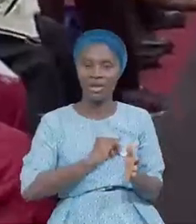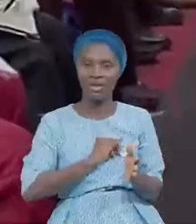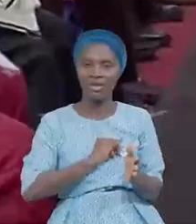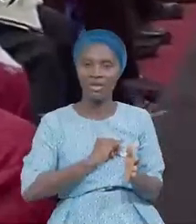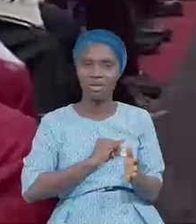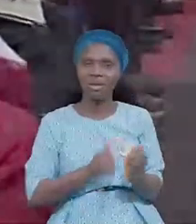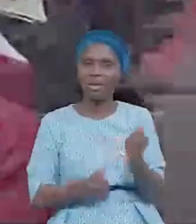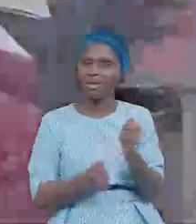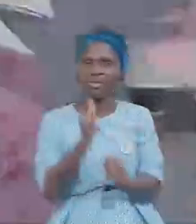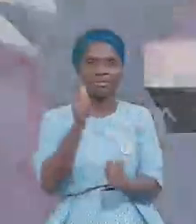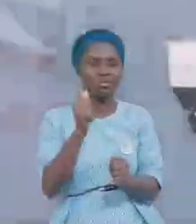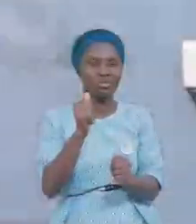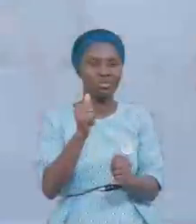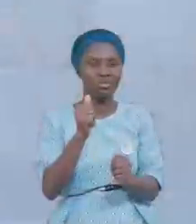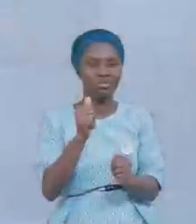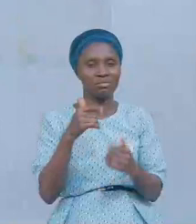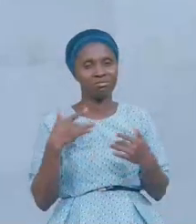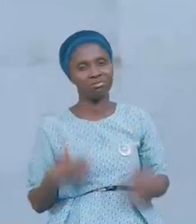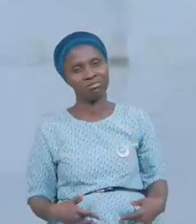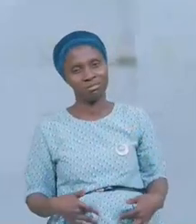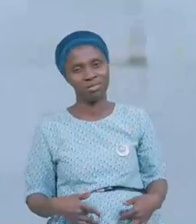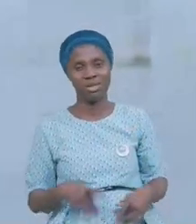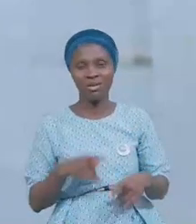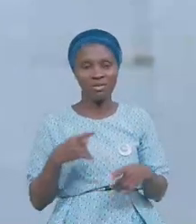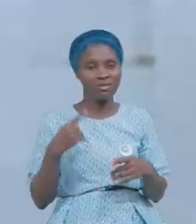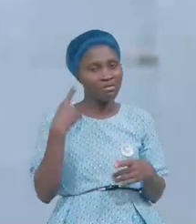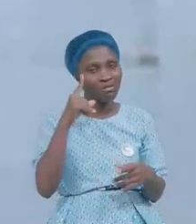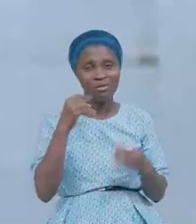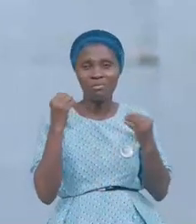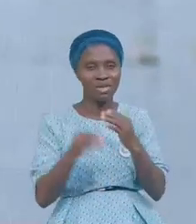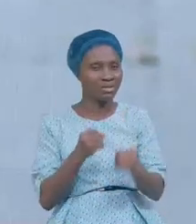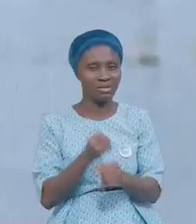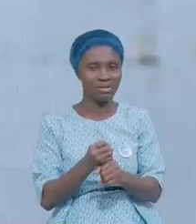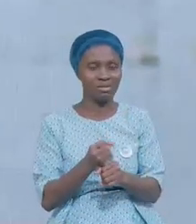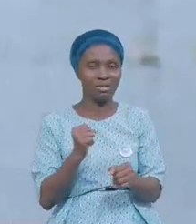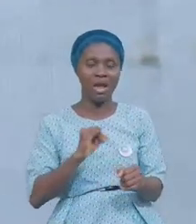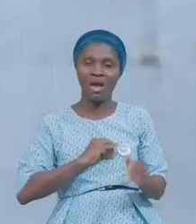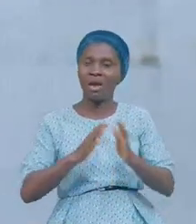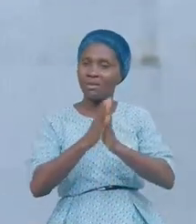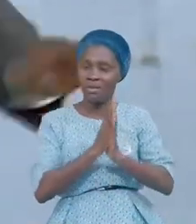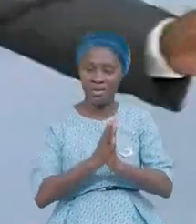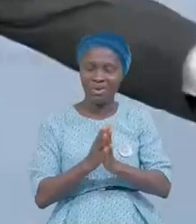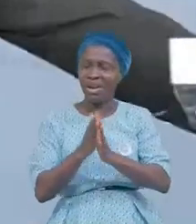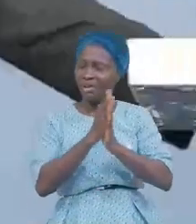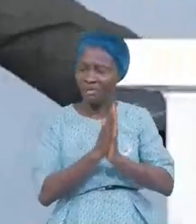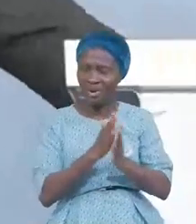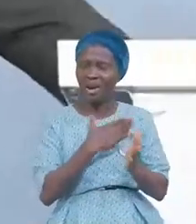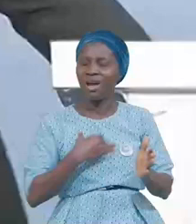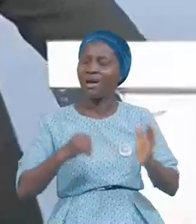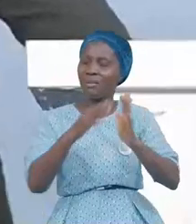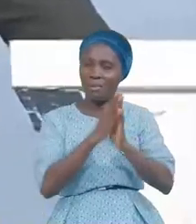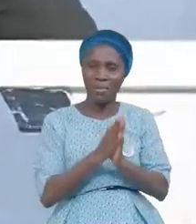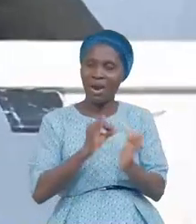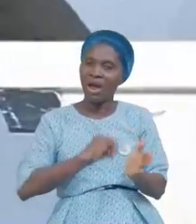Ah, j'abandonne pratiquement. Pendant des années, j'ai prié. Je voulais